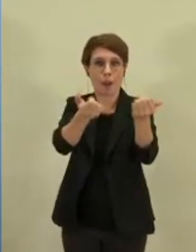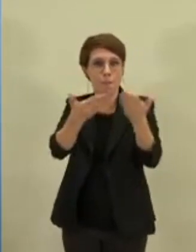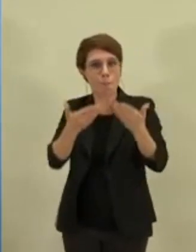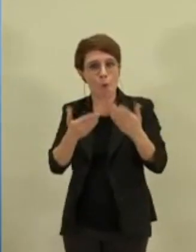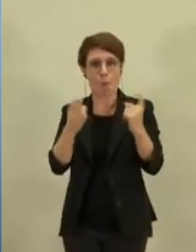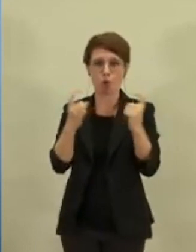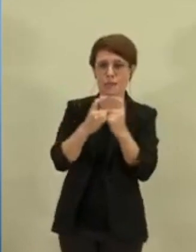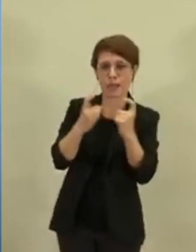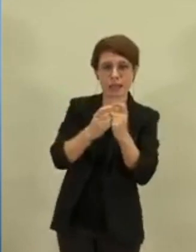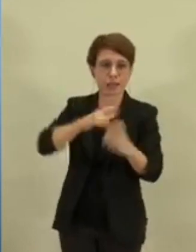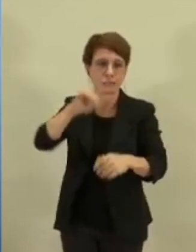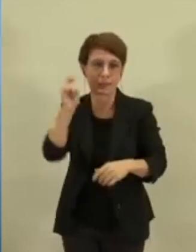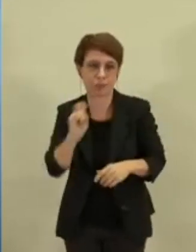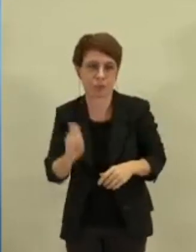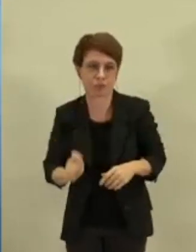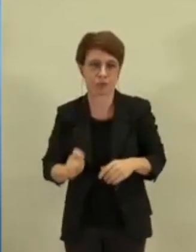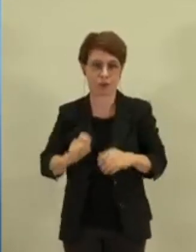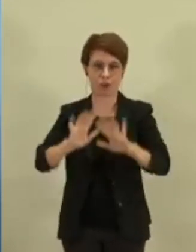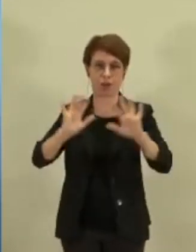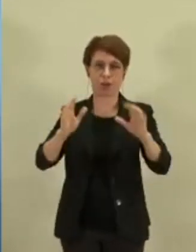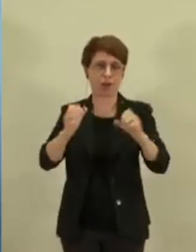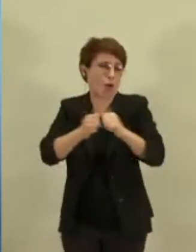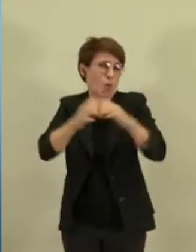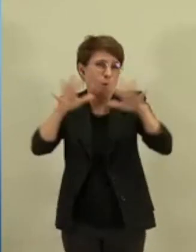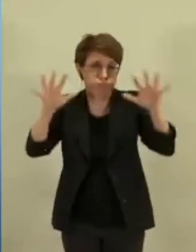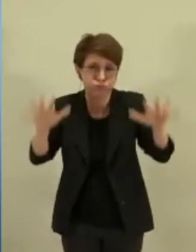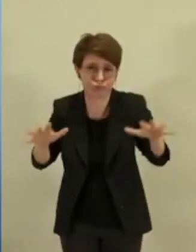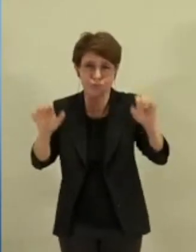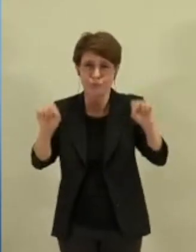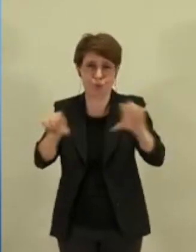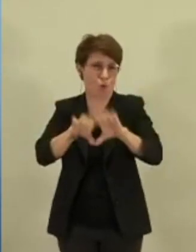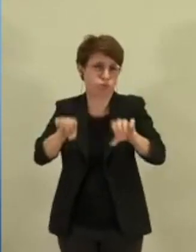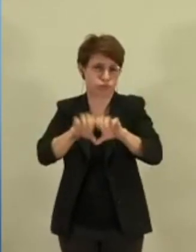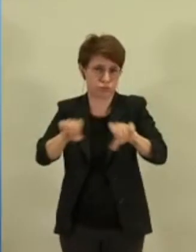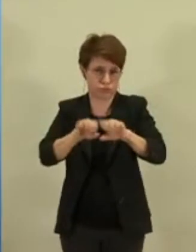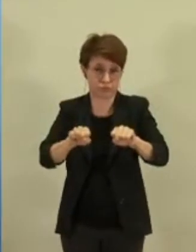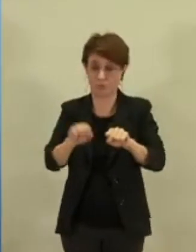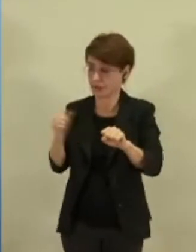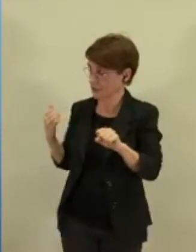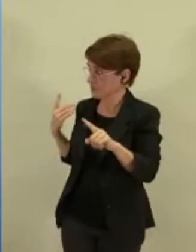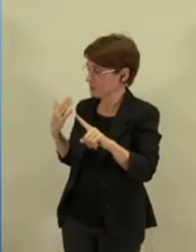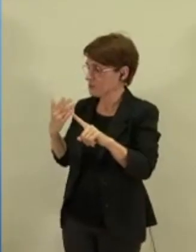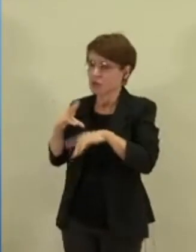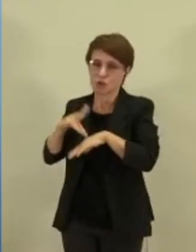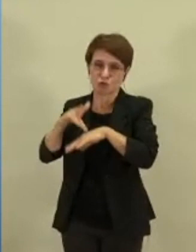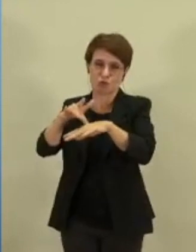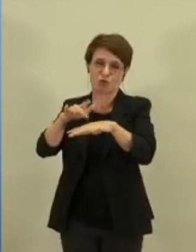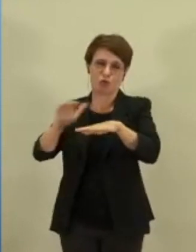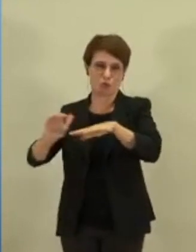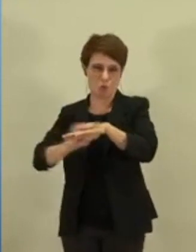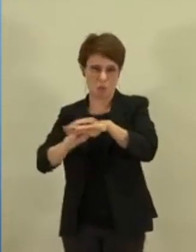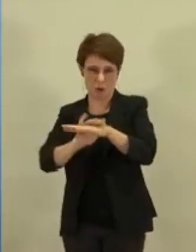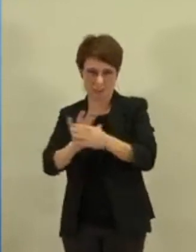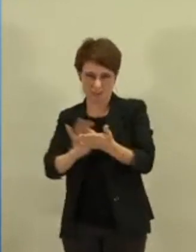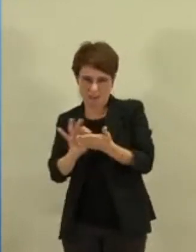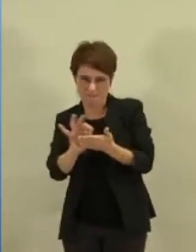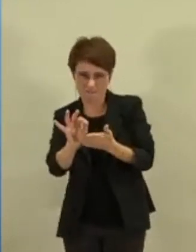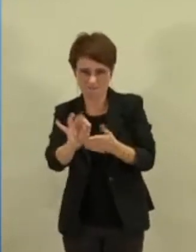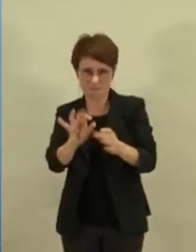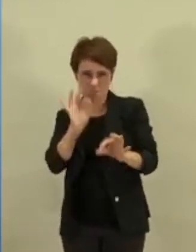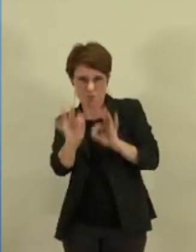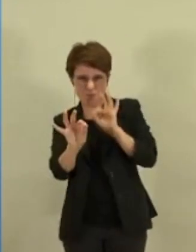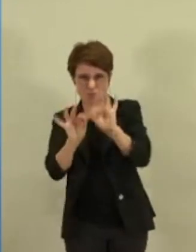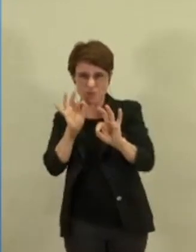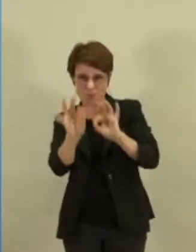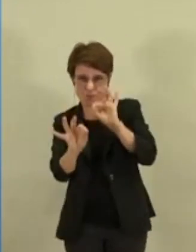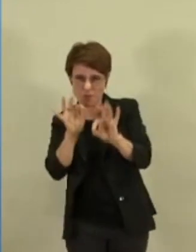chère pour le consommateur. Des campagnes politiques malveillantes, appuyées par des ONG plus conciliantes avec d'autres pays aux